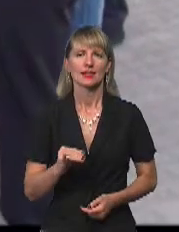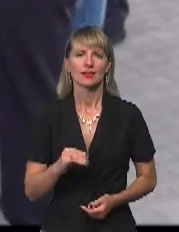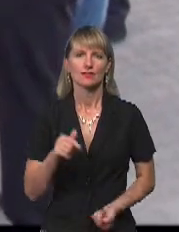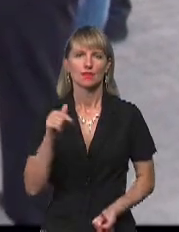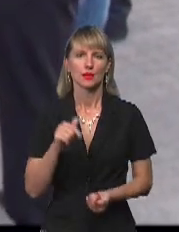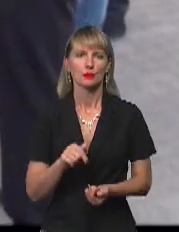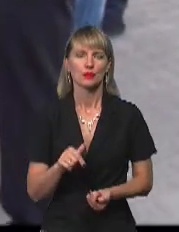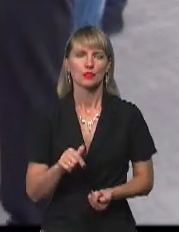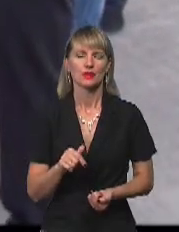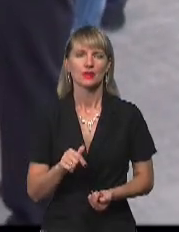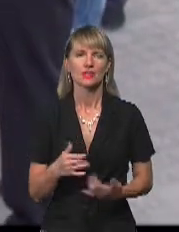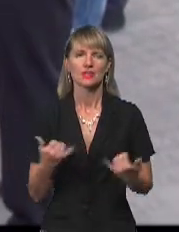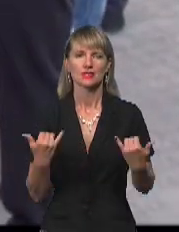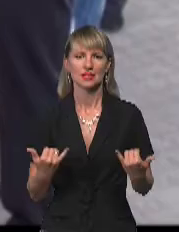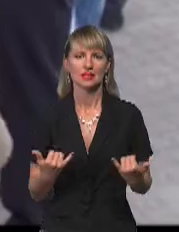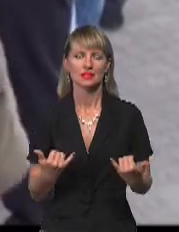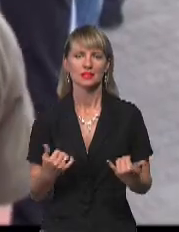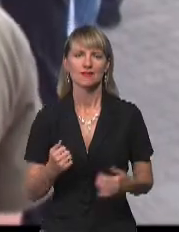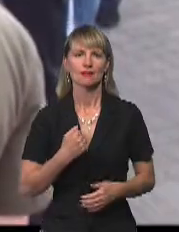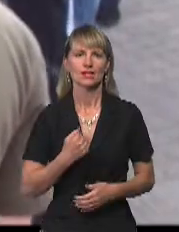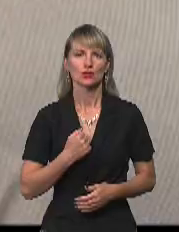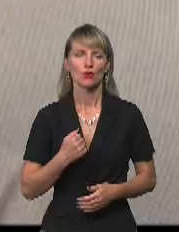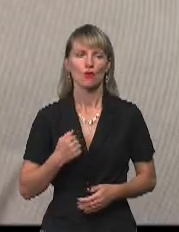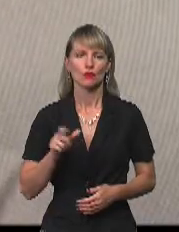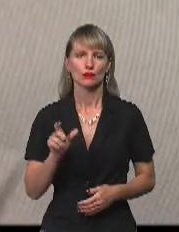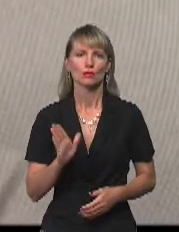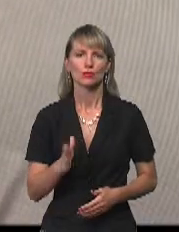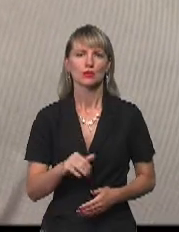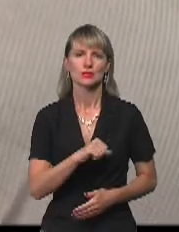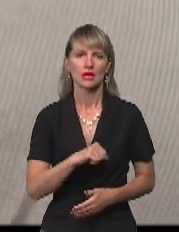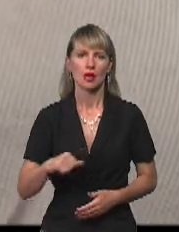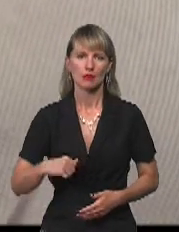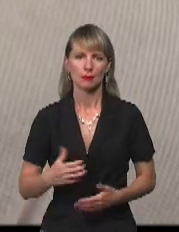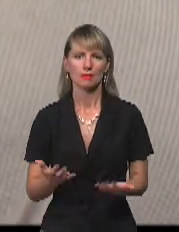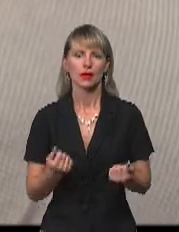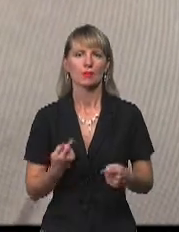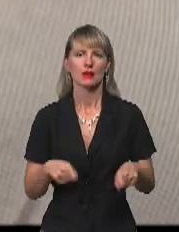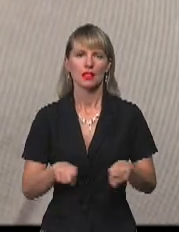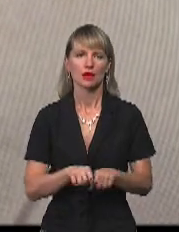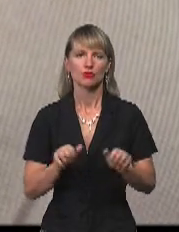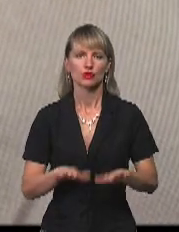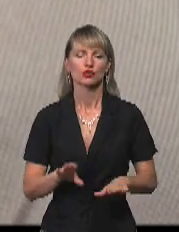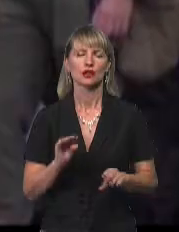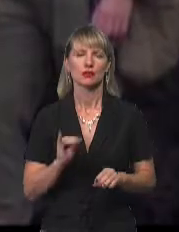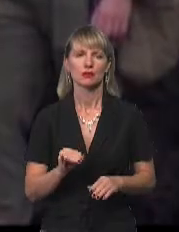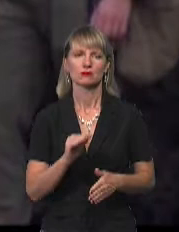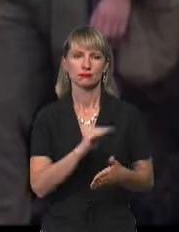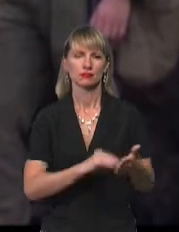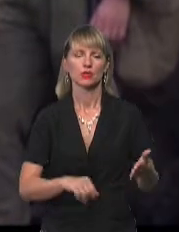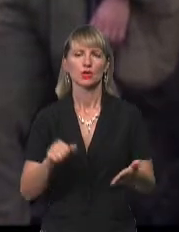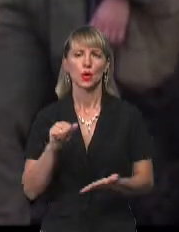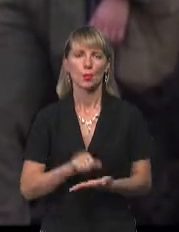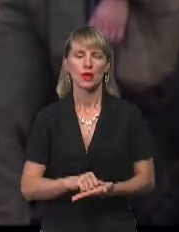Відповідно, зараз військовослужбовці будуть самостійно приймати такі рішення і складати відповідні документи. У